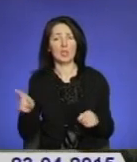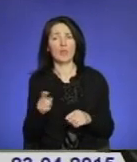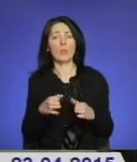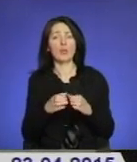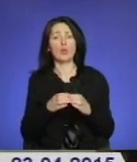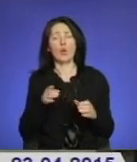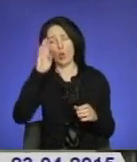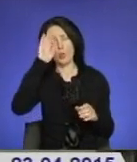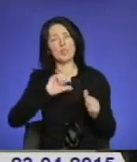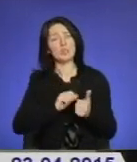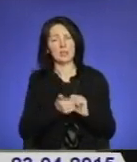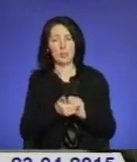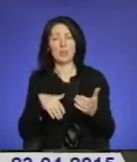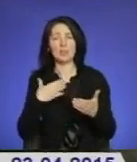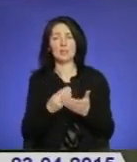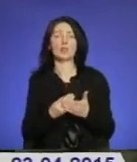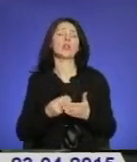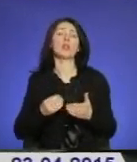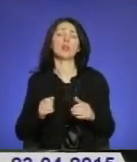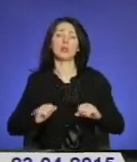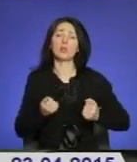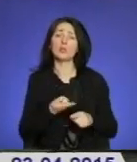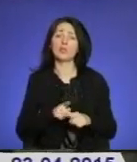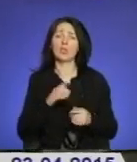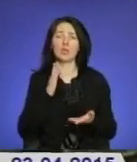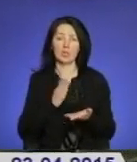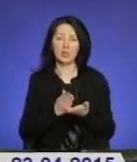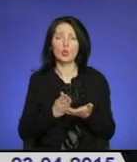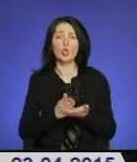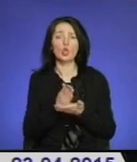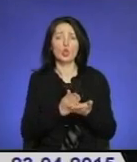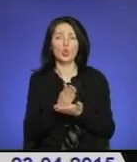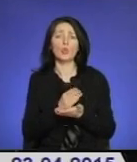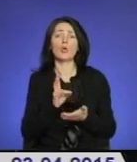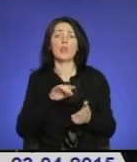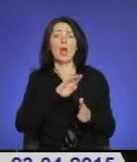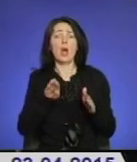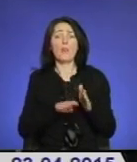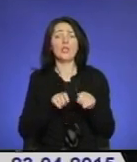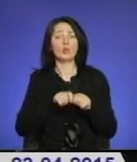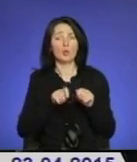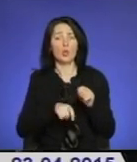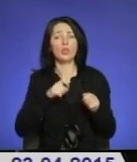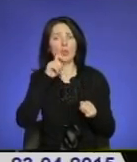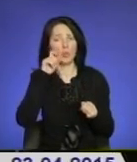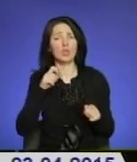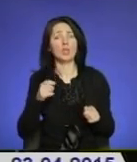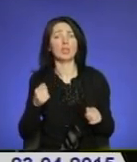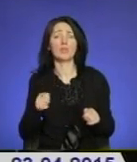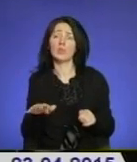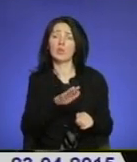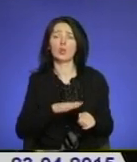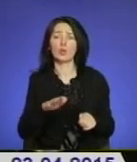замінять своїх побратимів, які несуть службу на територіях, підконтрольних українським військам. Ви – обличчя Тернопільщини